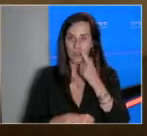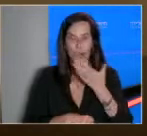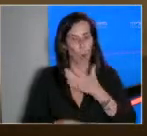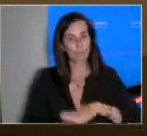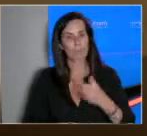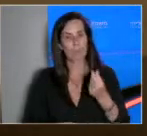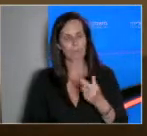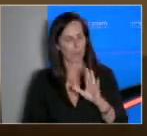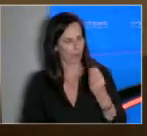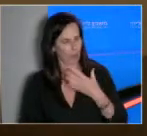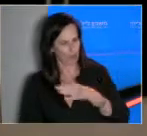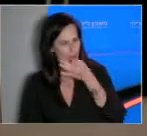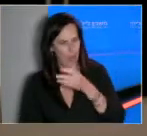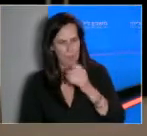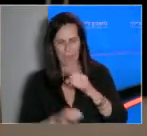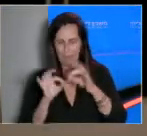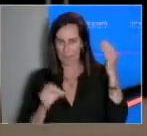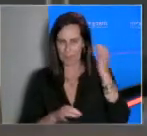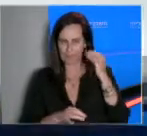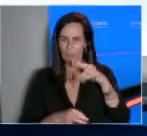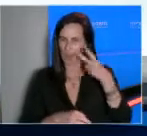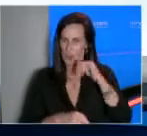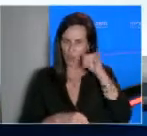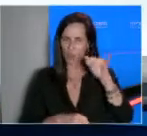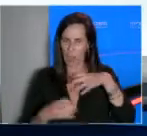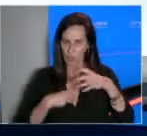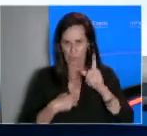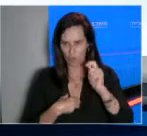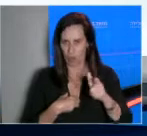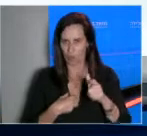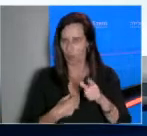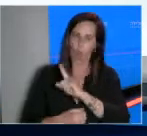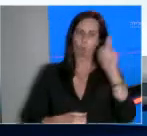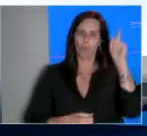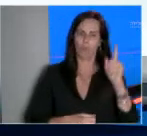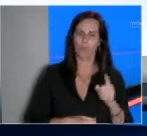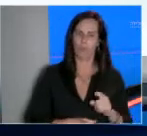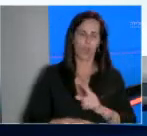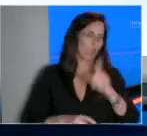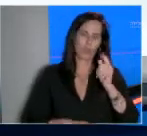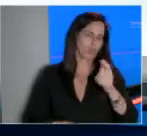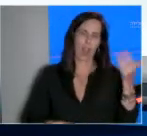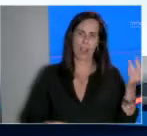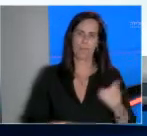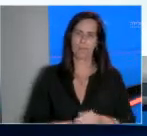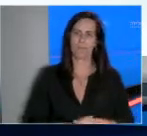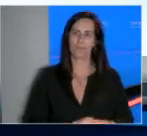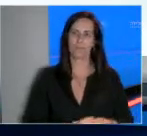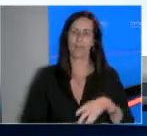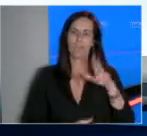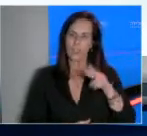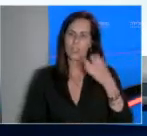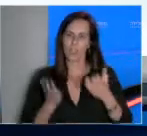כסף. אז רגע, יש לי שאלה. אתה אומר שאם יתחילו בתי ספר ויהיו טיולים ויהיו הצגות, צריך לשלם? לא, בכל מקרה לא צריך לשלם. אוקיי. לא, יש